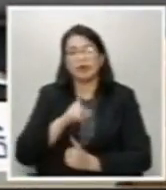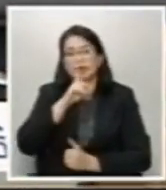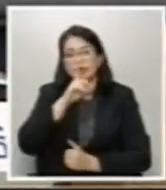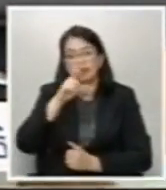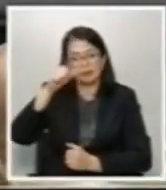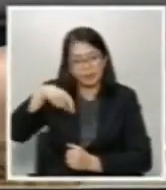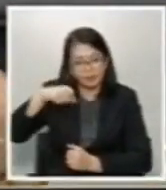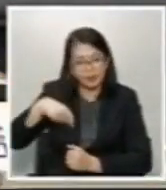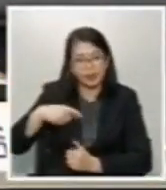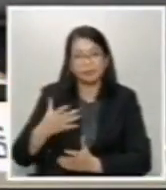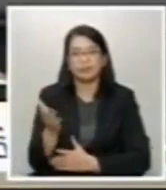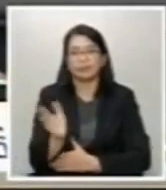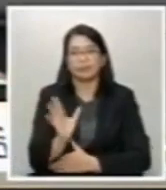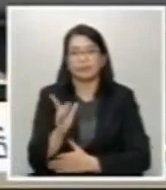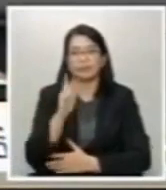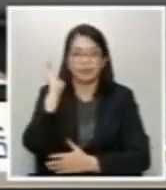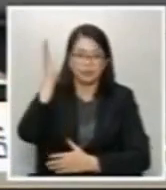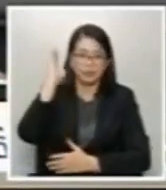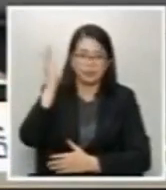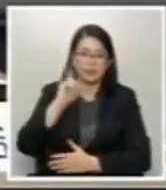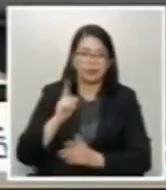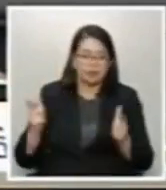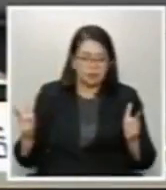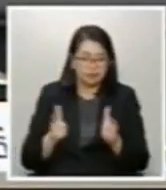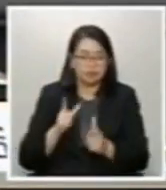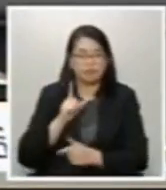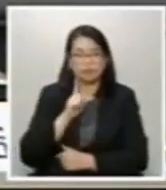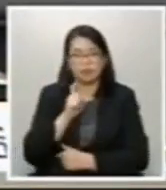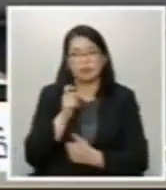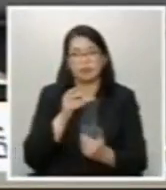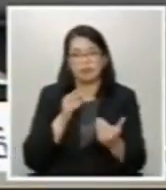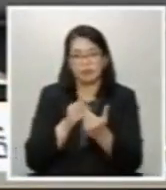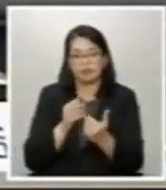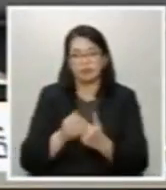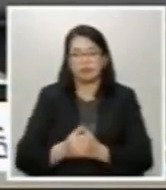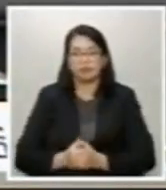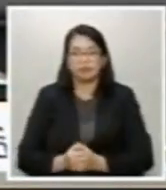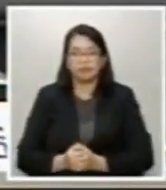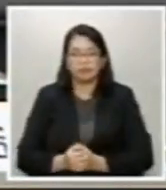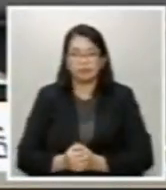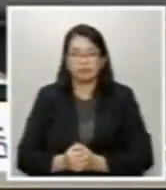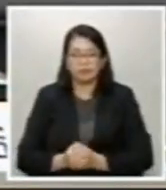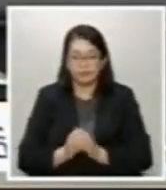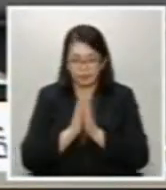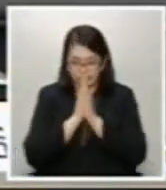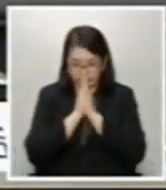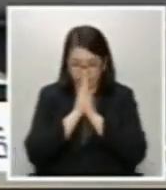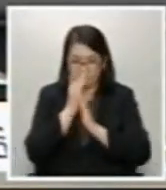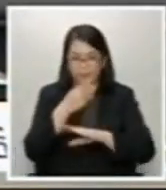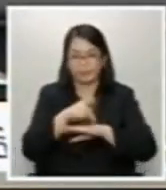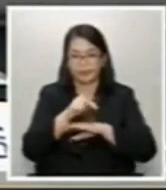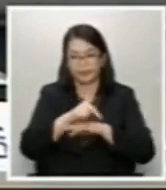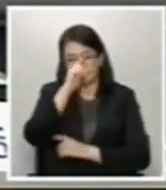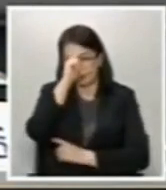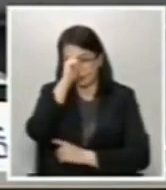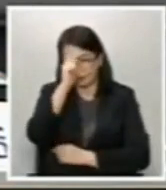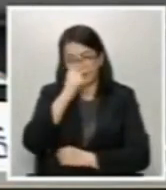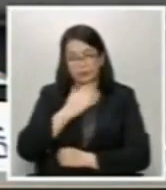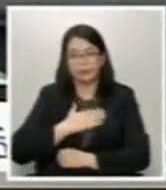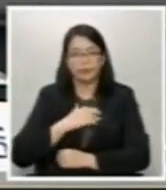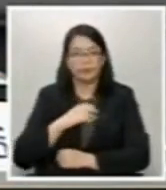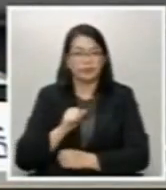ต้องไม่มีลักษณะเป็นการอภิปรายครับเชิญนะครับ ครับท่านประธานที่เคารพครับผมสาครเกี่ยวข้